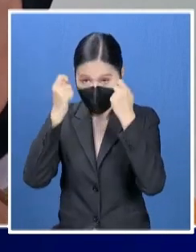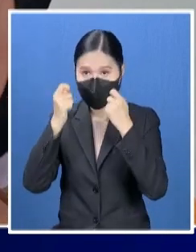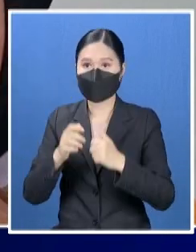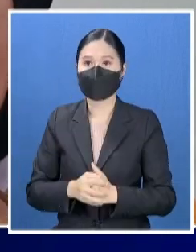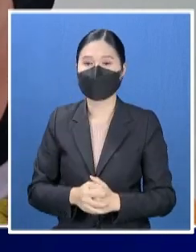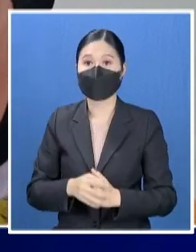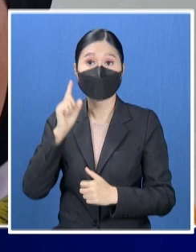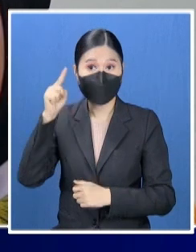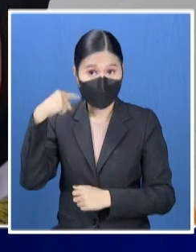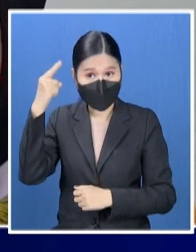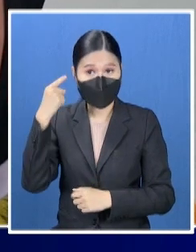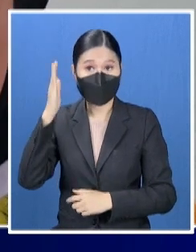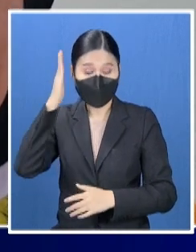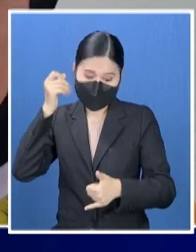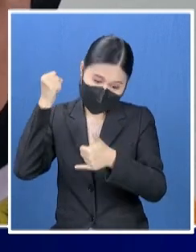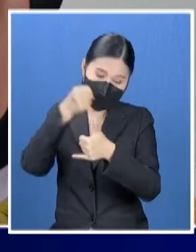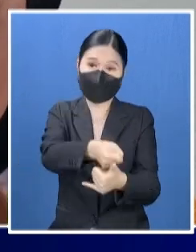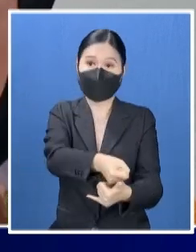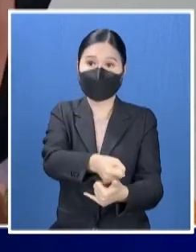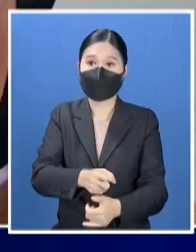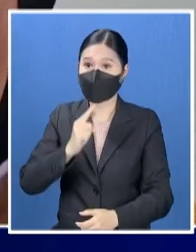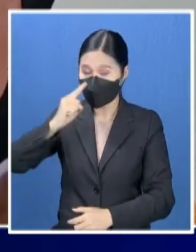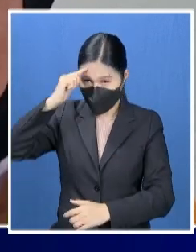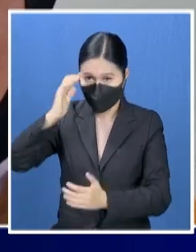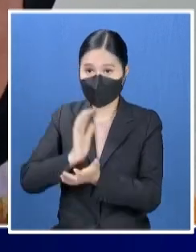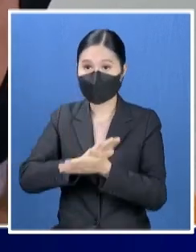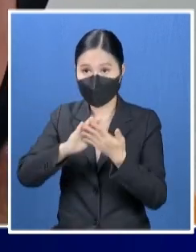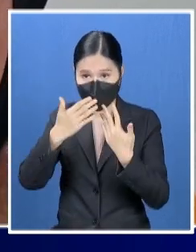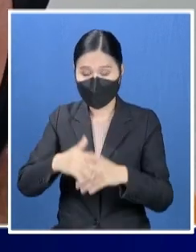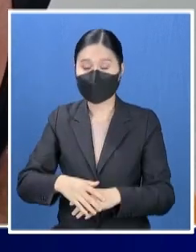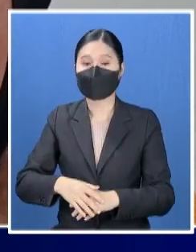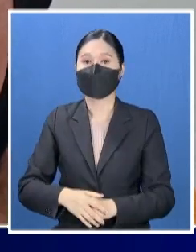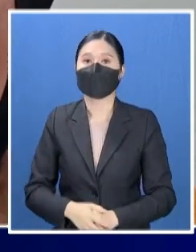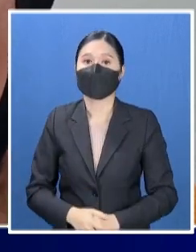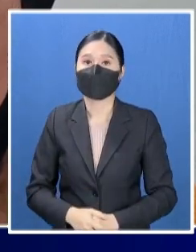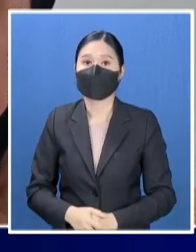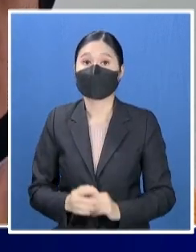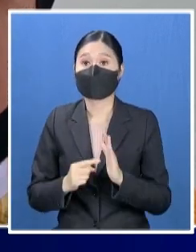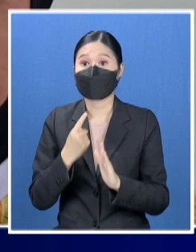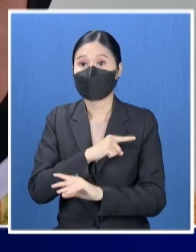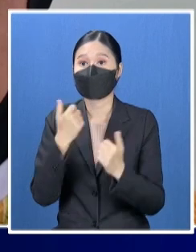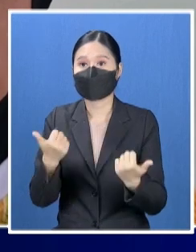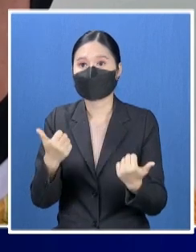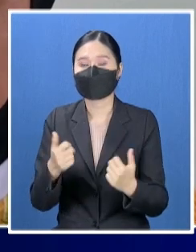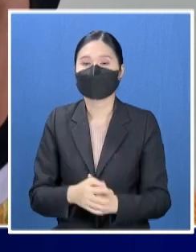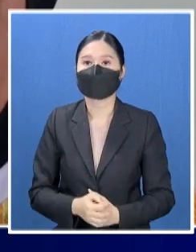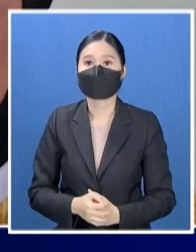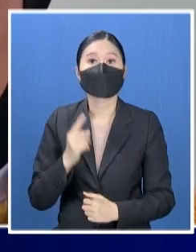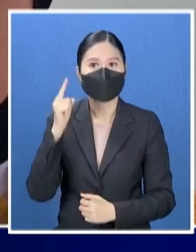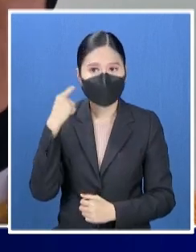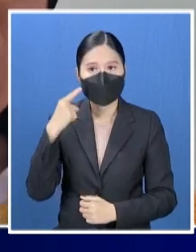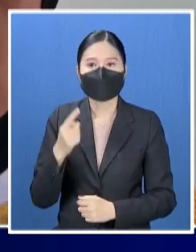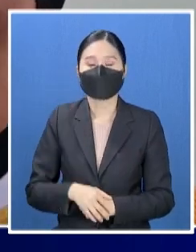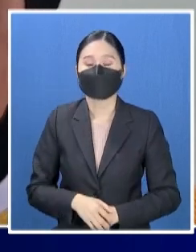หักนะแล้วเป็นผู้หญิงถูกผู้ชายทำร้ายไปแจ้งความร้องทุกข์แล้วที่สภ.เมืองนครศรีธรรมราชล่าสุดวันนี้คุณ